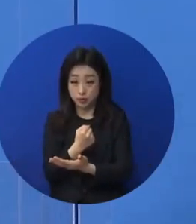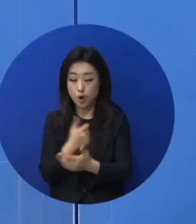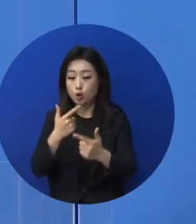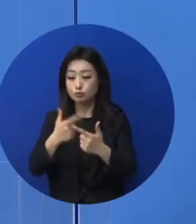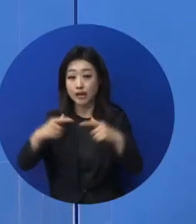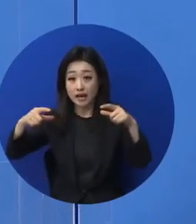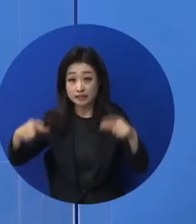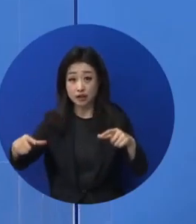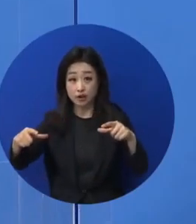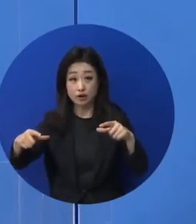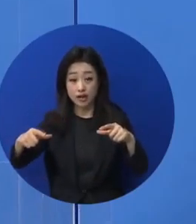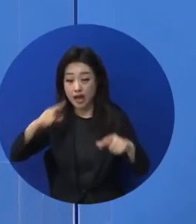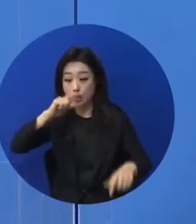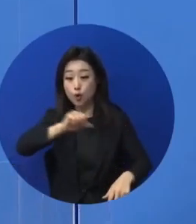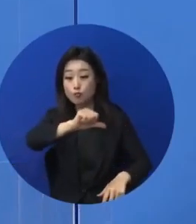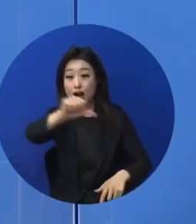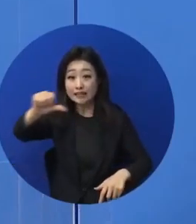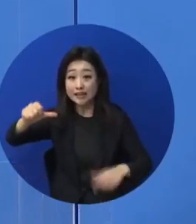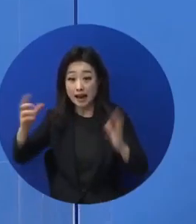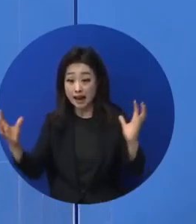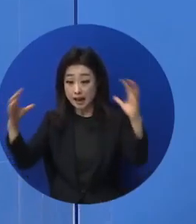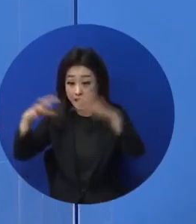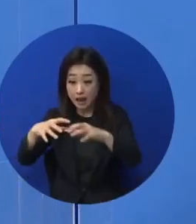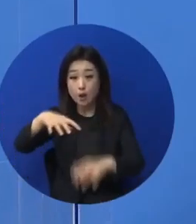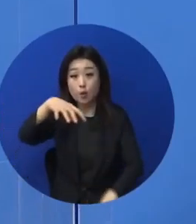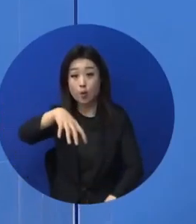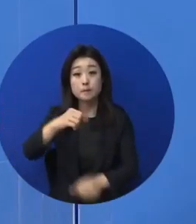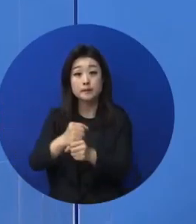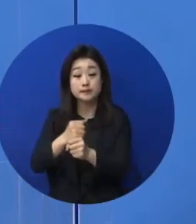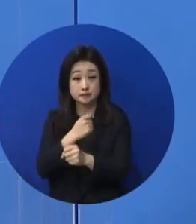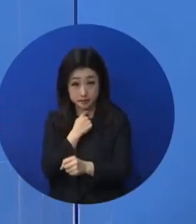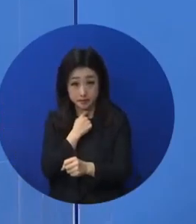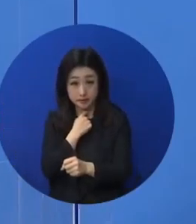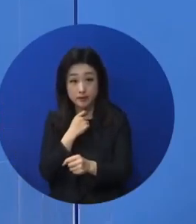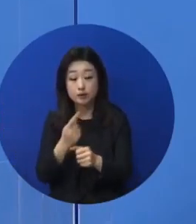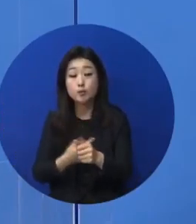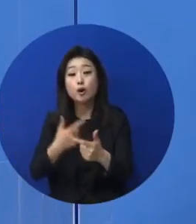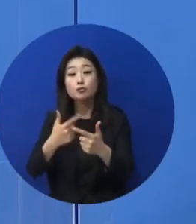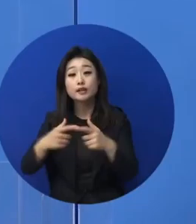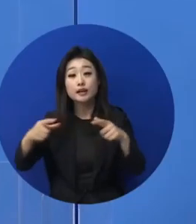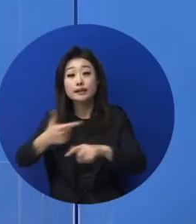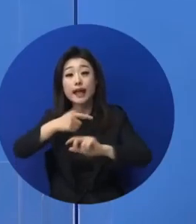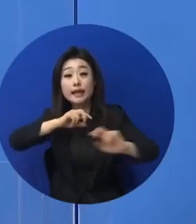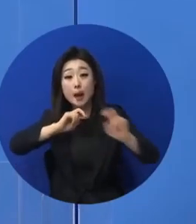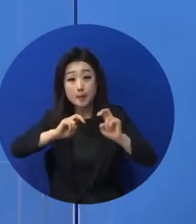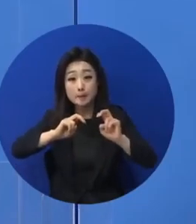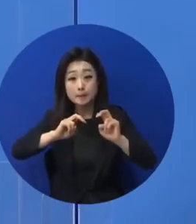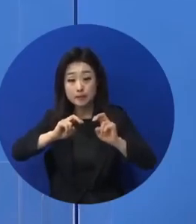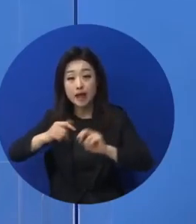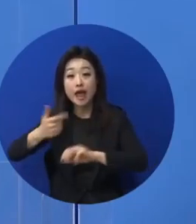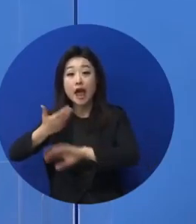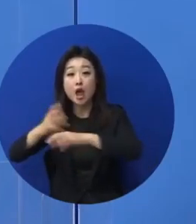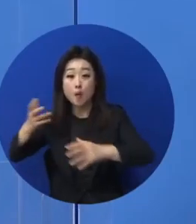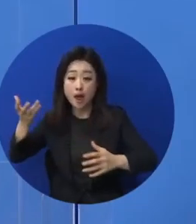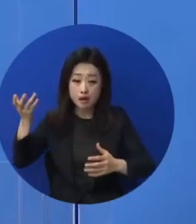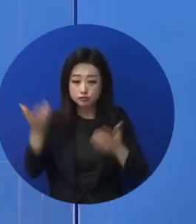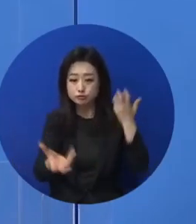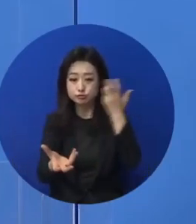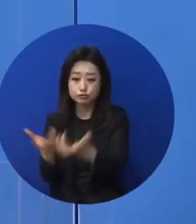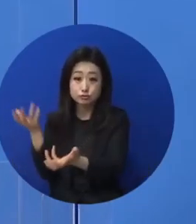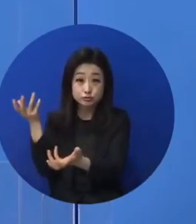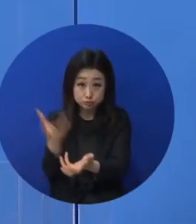부산을 동북아시아 싱가포르로 만들어가는 그런 비전을 통해서 우리 부산에 대기업과 해외 기업들이 투자를 좀 하게